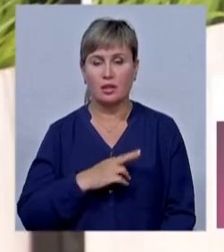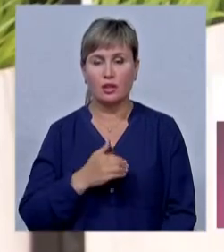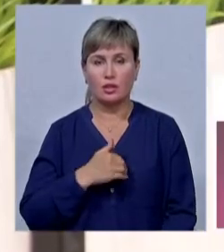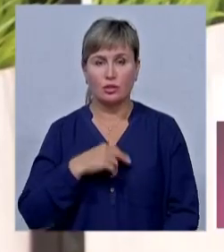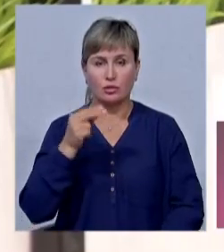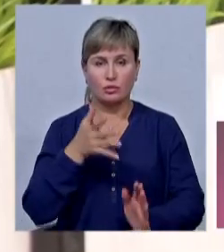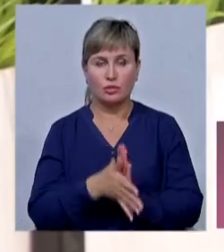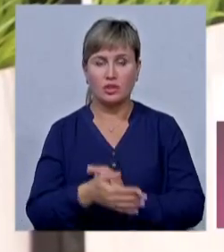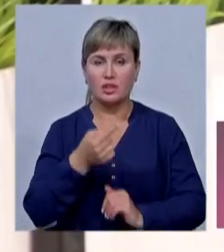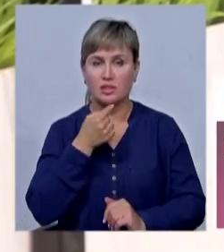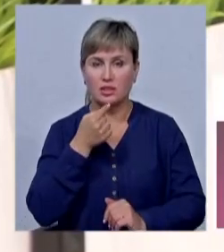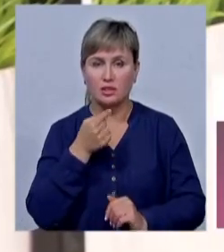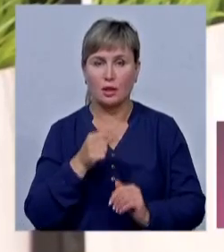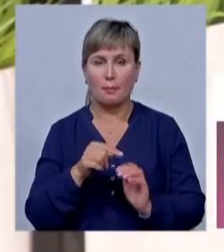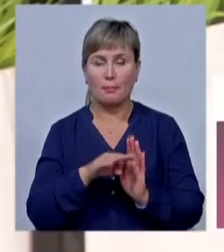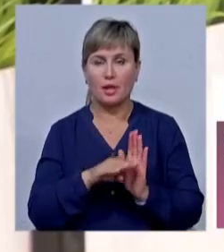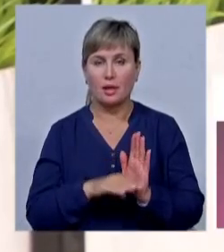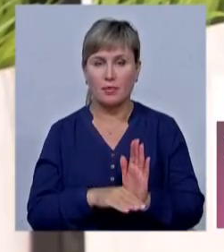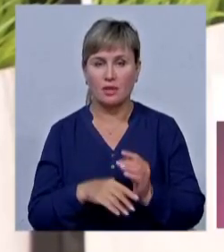изучать языки программирования,